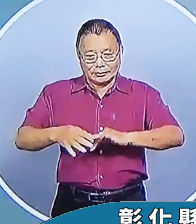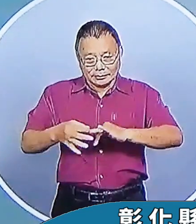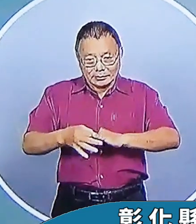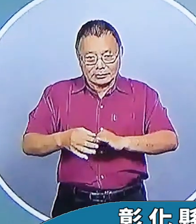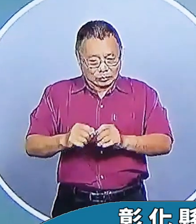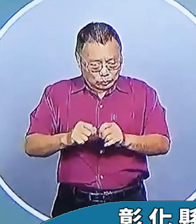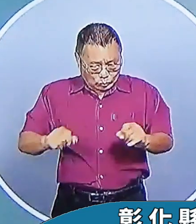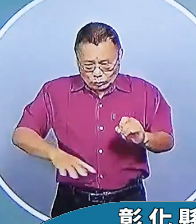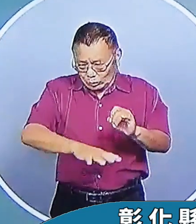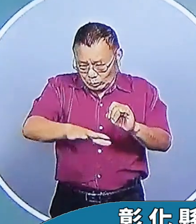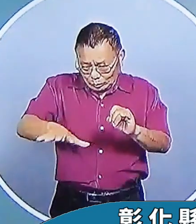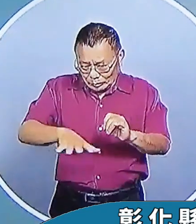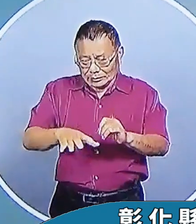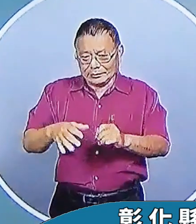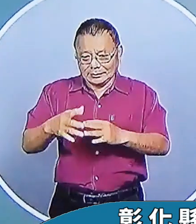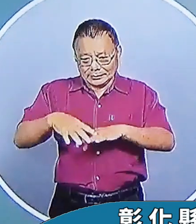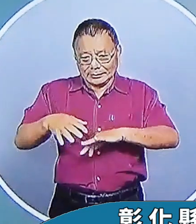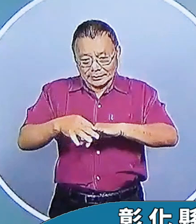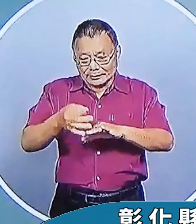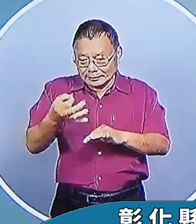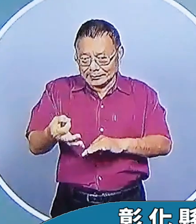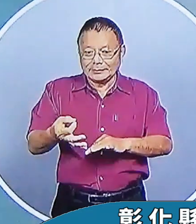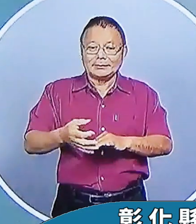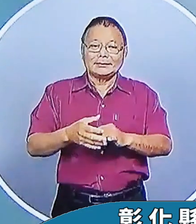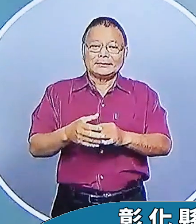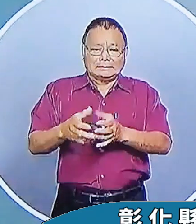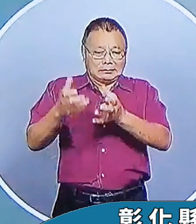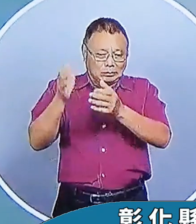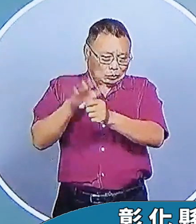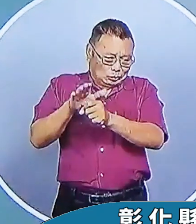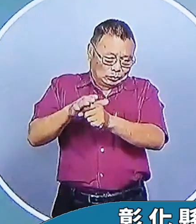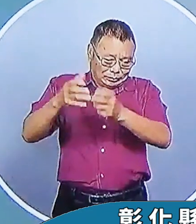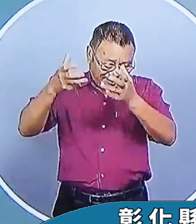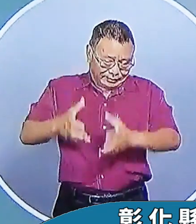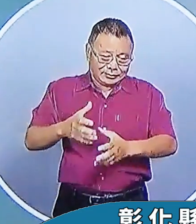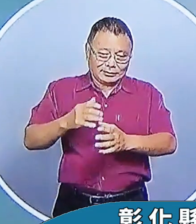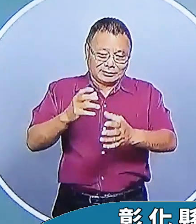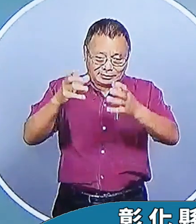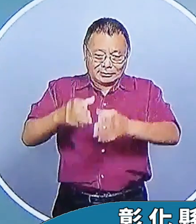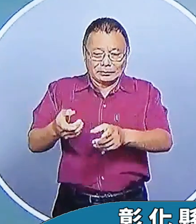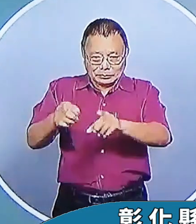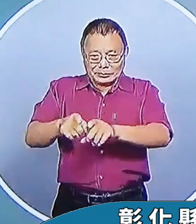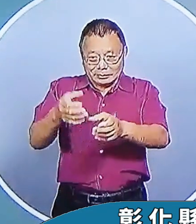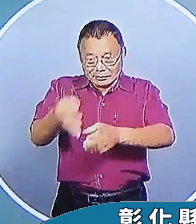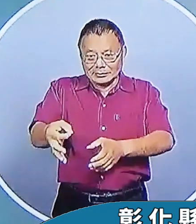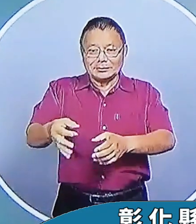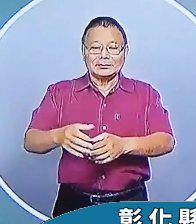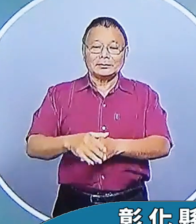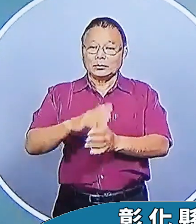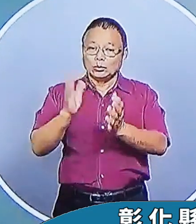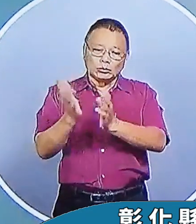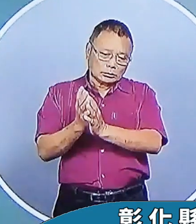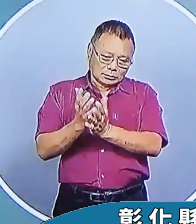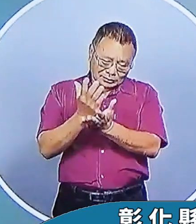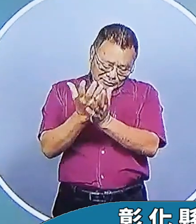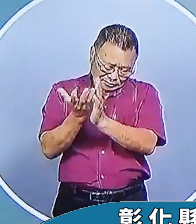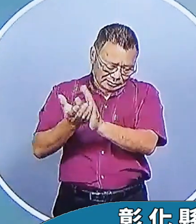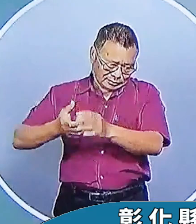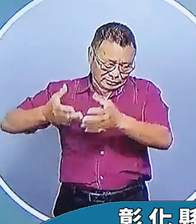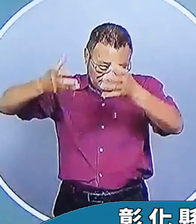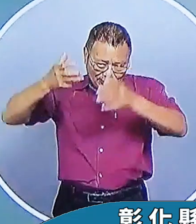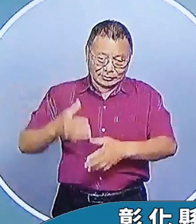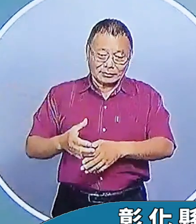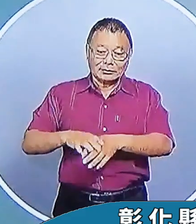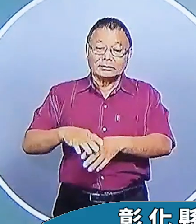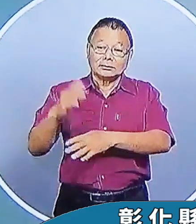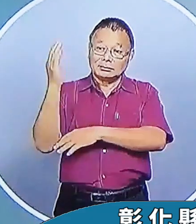发展基金。一点，咱要补充咱重大建设的这个配合款。咱只要讲任何的这重大建设，